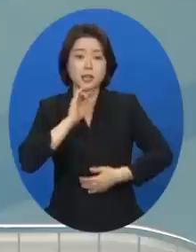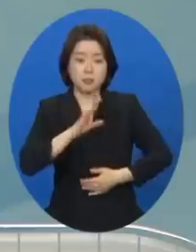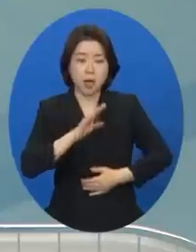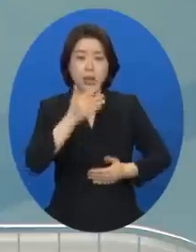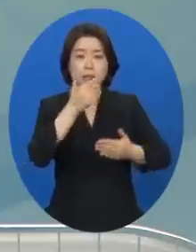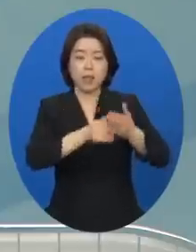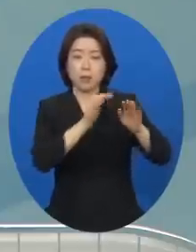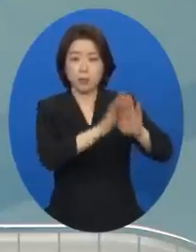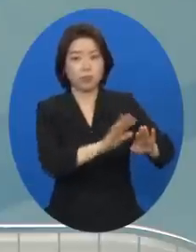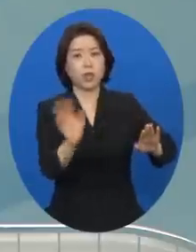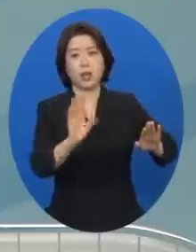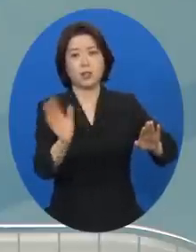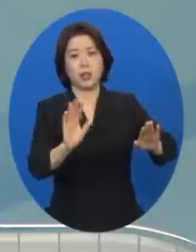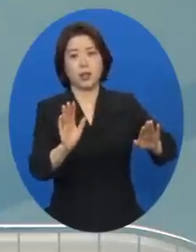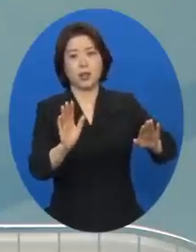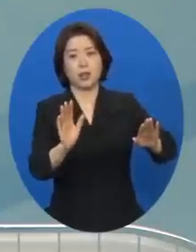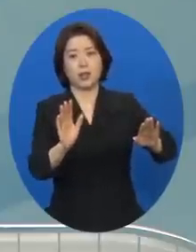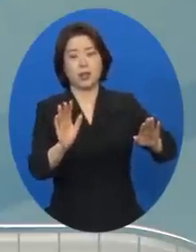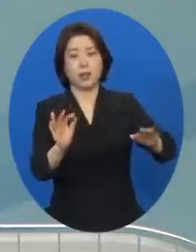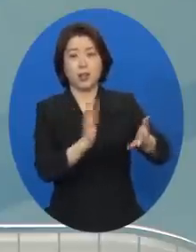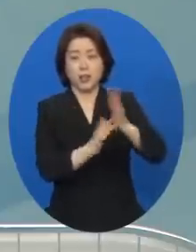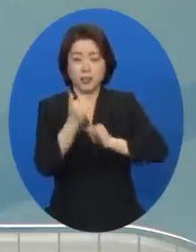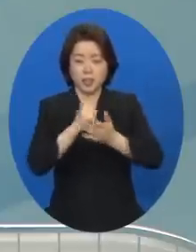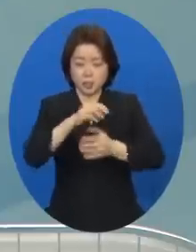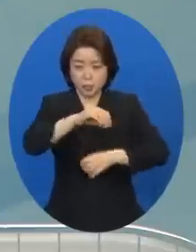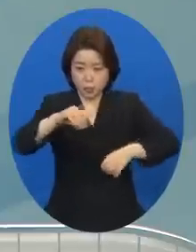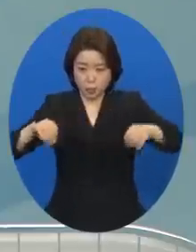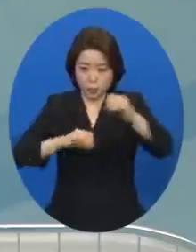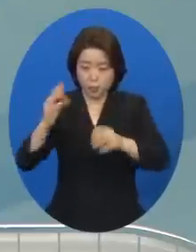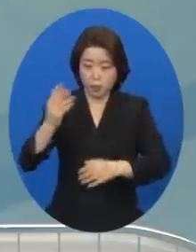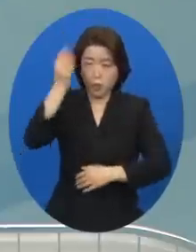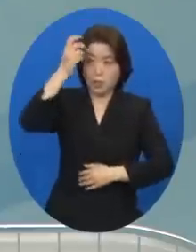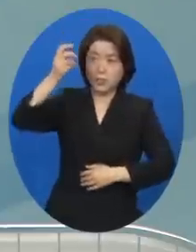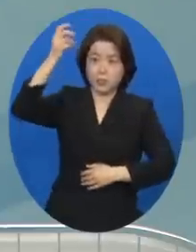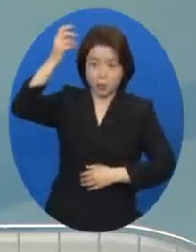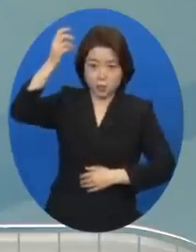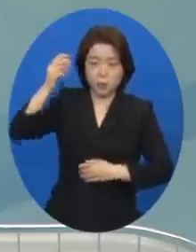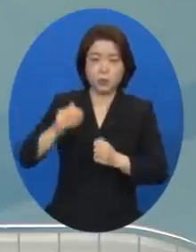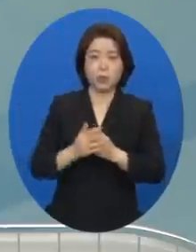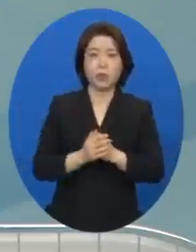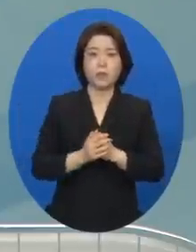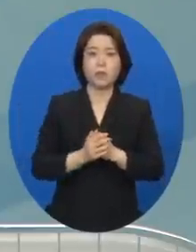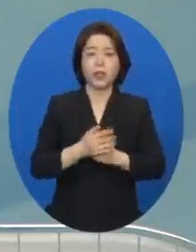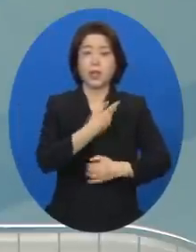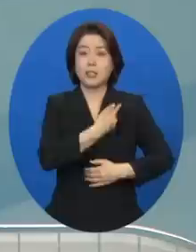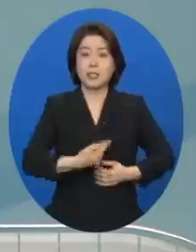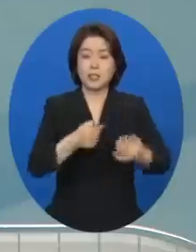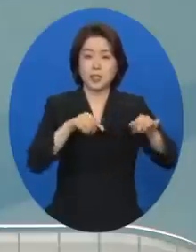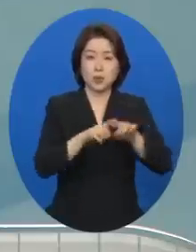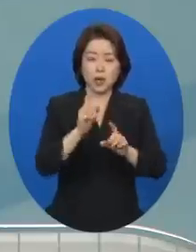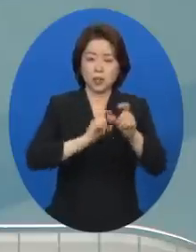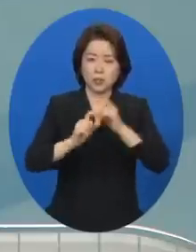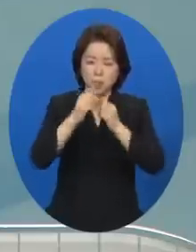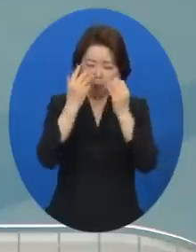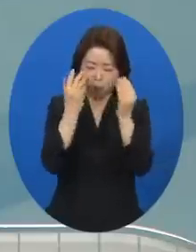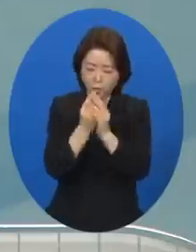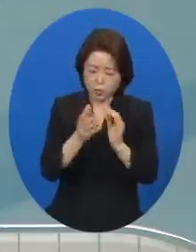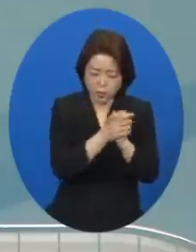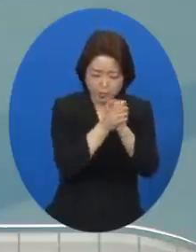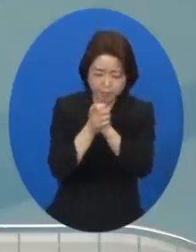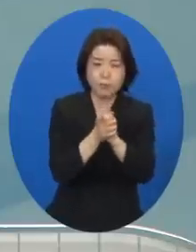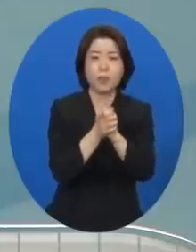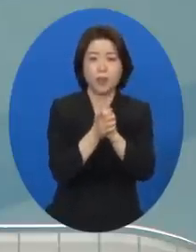아니라는 겁니다 예수님은 오히려 성룡 으로 제자들과 더 온전히 연합하여